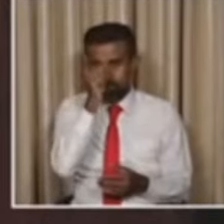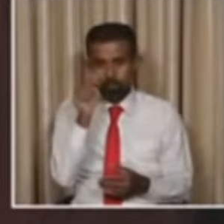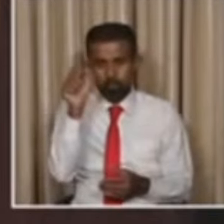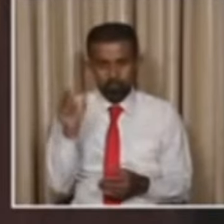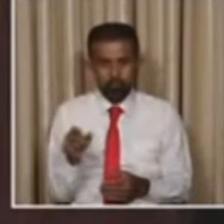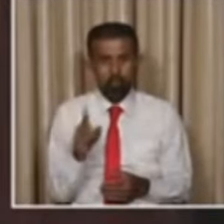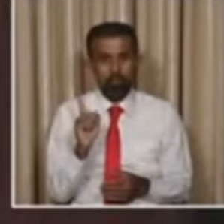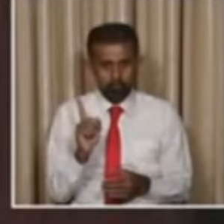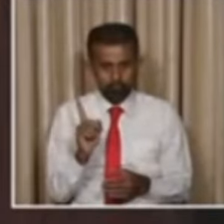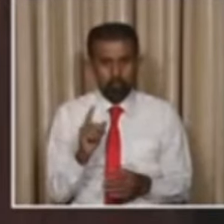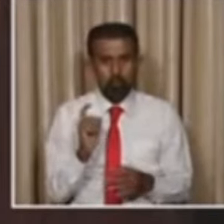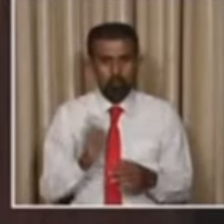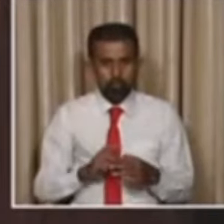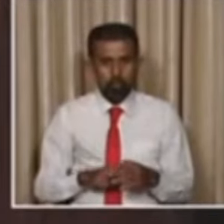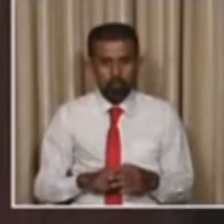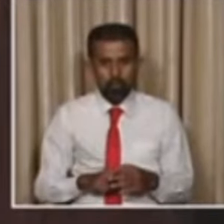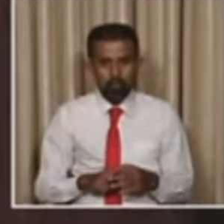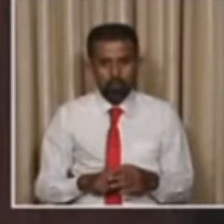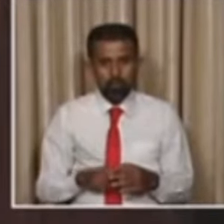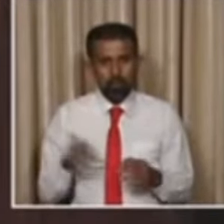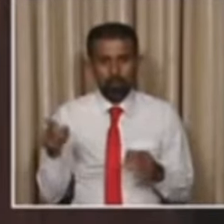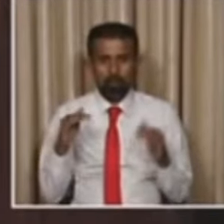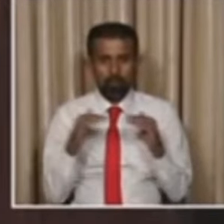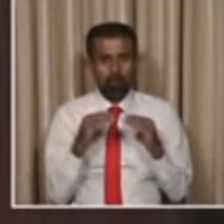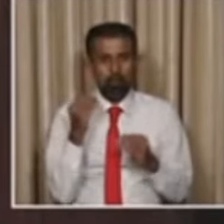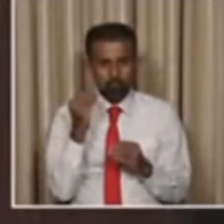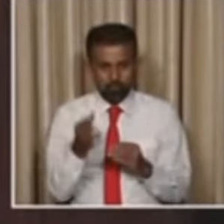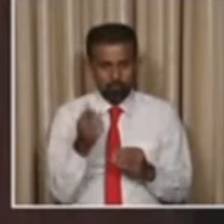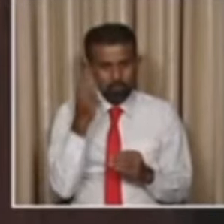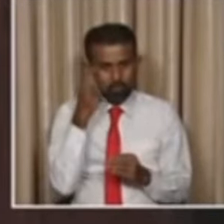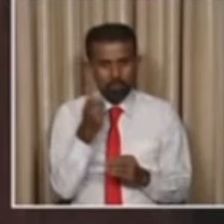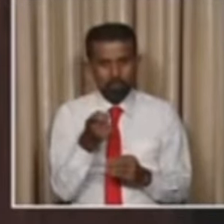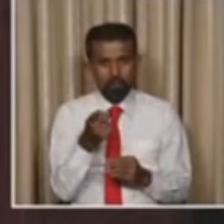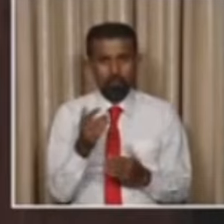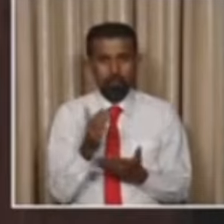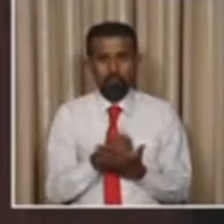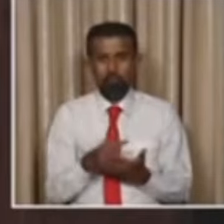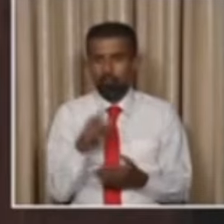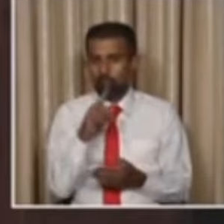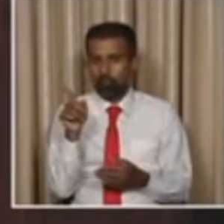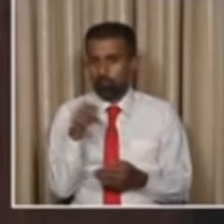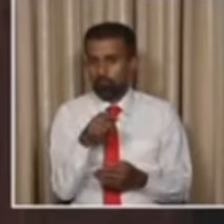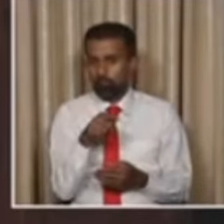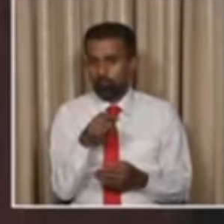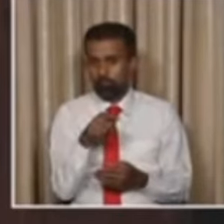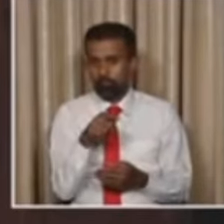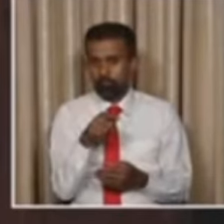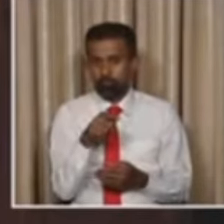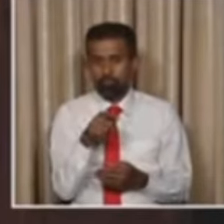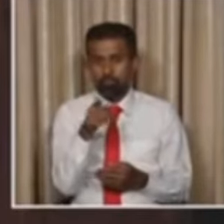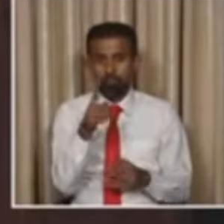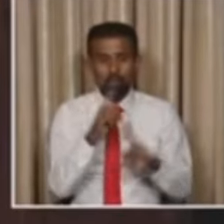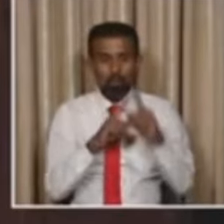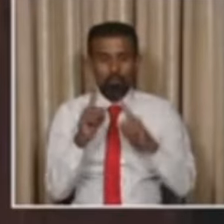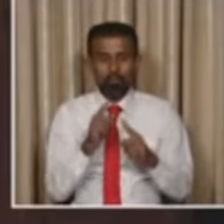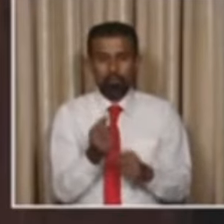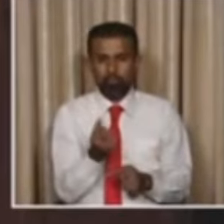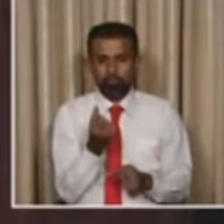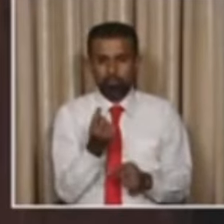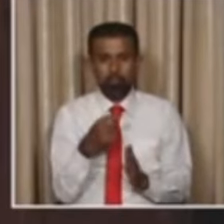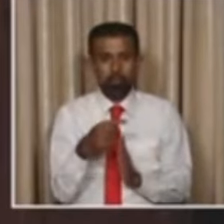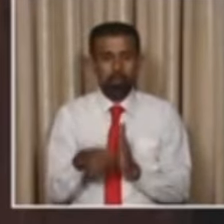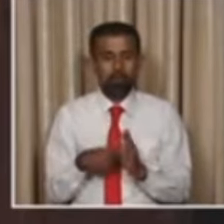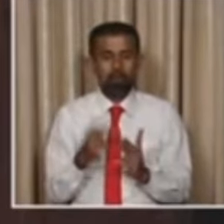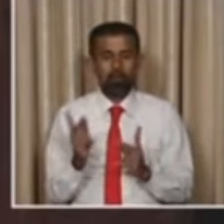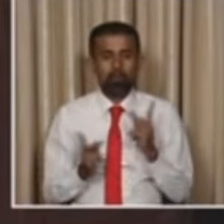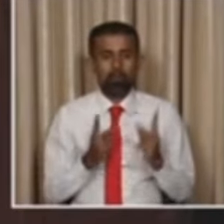මේක ප්‍රශ්නයක් ඒ ඇයි විතරක් සාධාරණ ලබා දෙන්න ඕන කියලා හිතනවනම් මේක සම්පූර්ණ වැරදි. මේක අද ඔබතුමාලා කතා කරන අද යන්තම් මෙරටේ